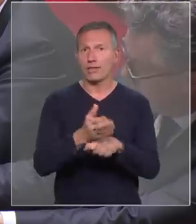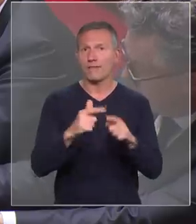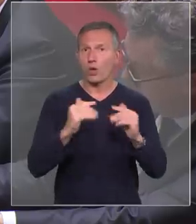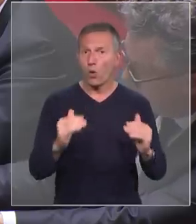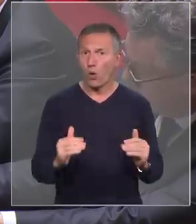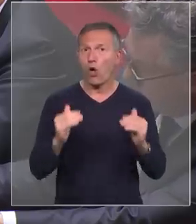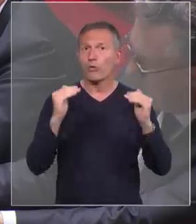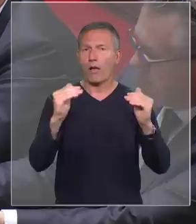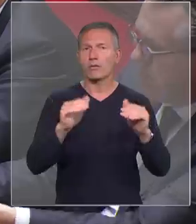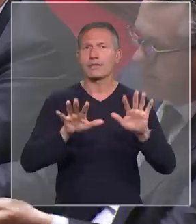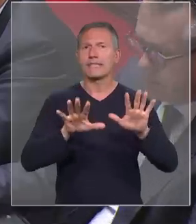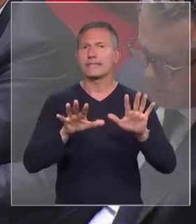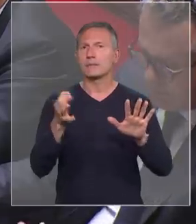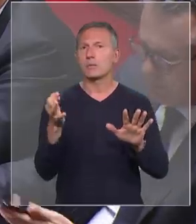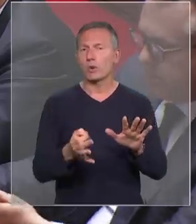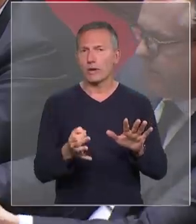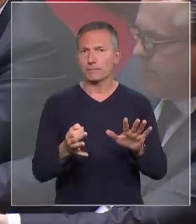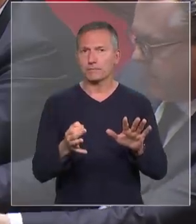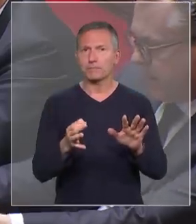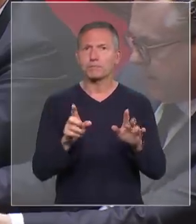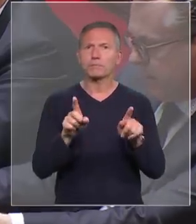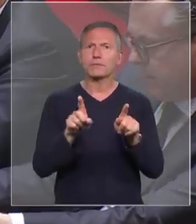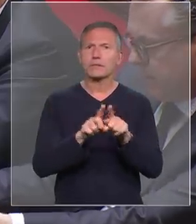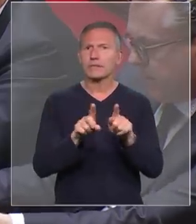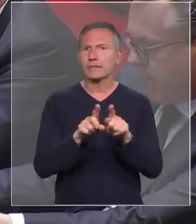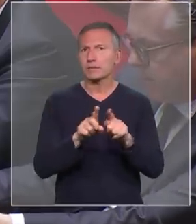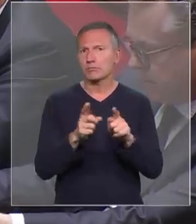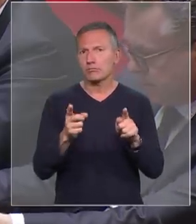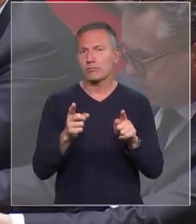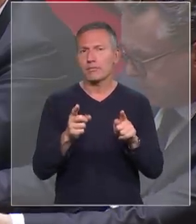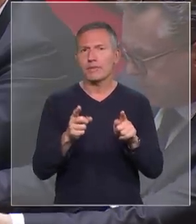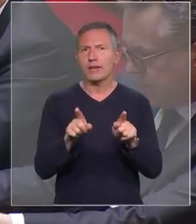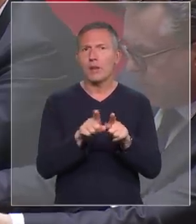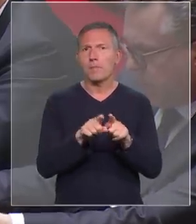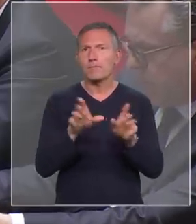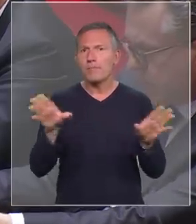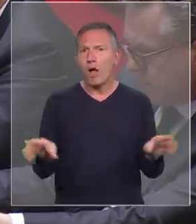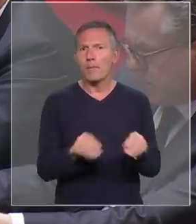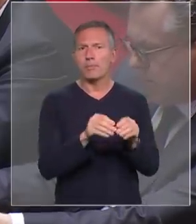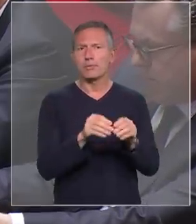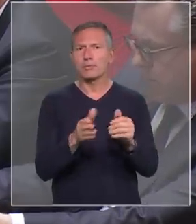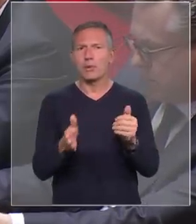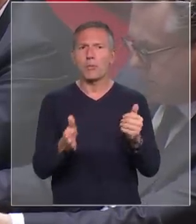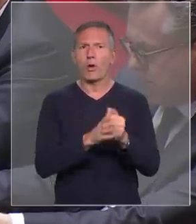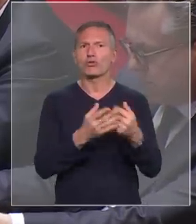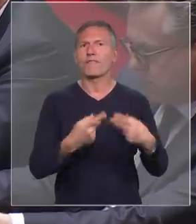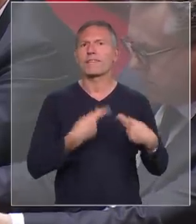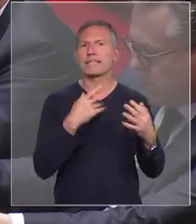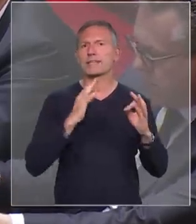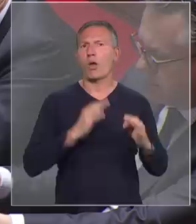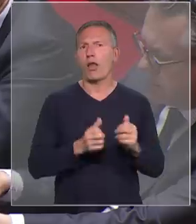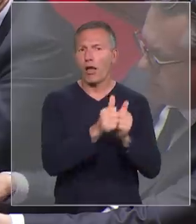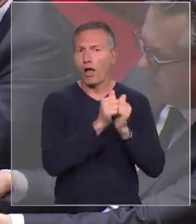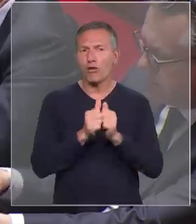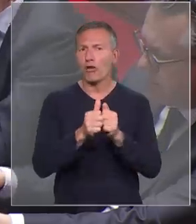augmentation de 10% et également un rapprochement avec la vie scolaire pour tendre vers